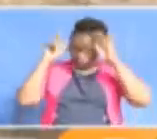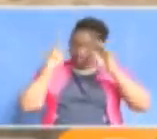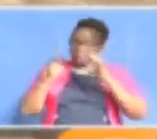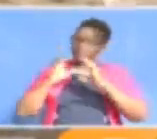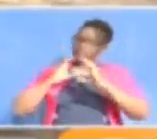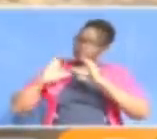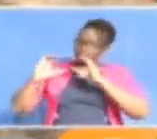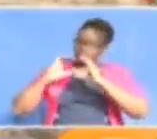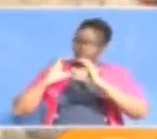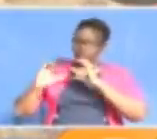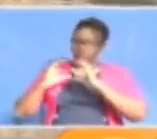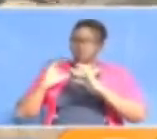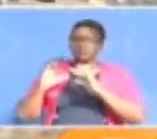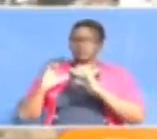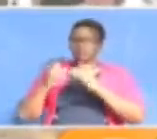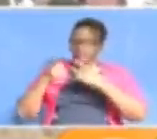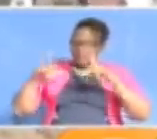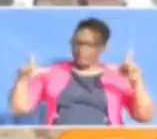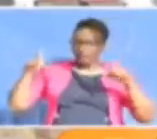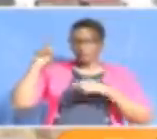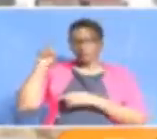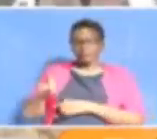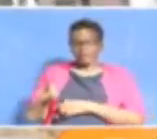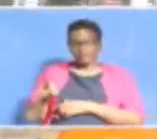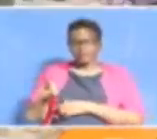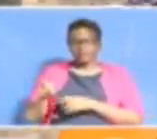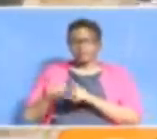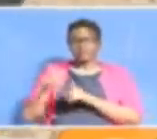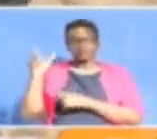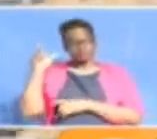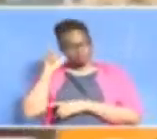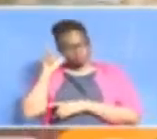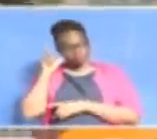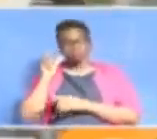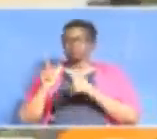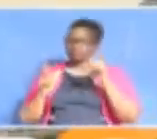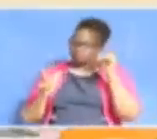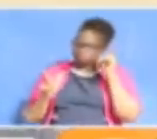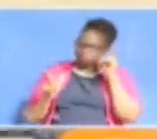lugha. Mkuwe mkisikizana na yeye. Ukimwambia twende anaenda.